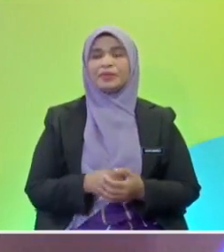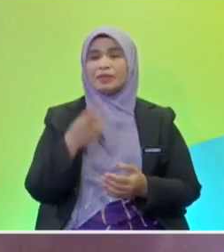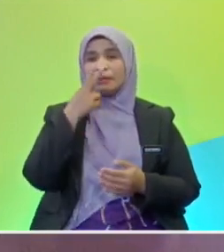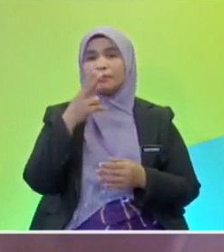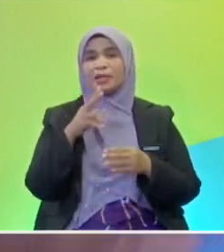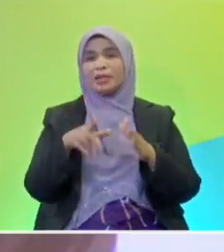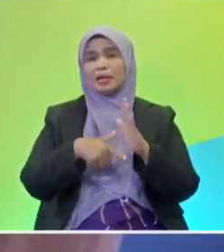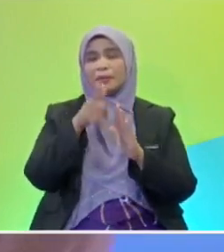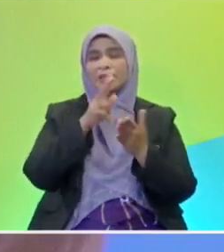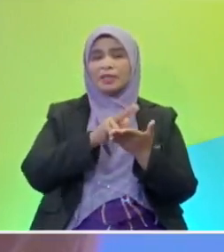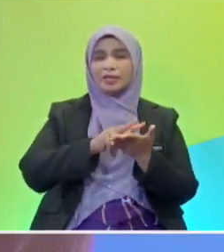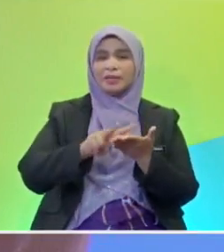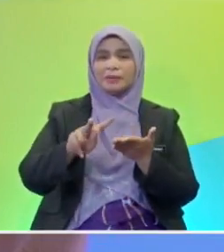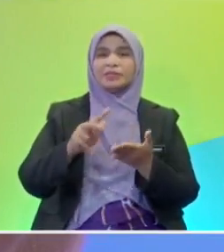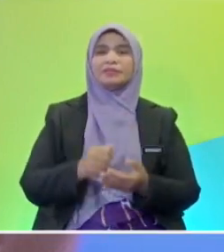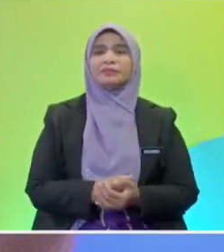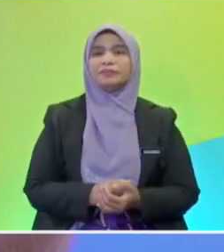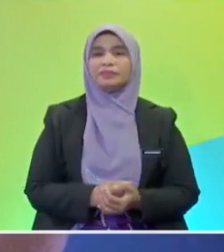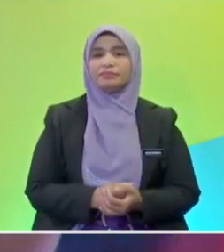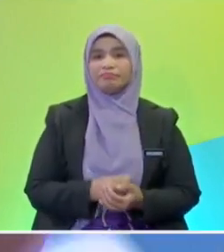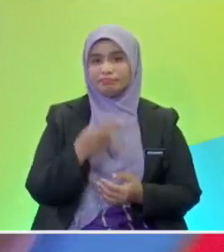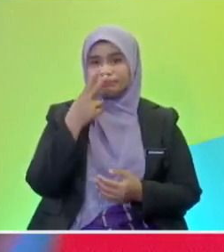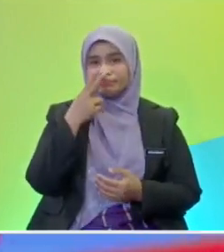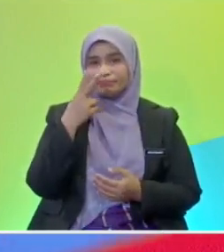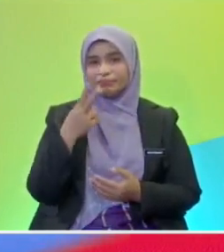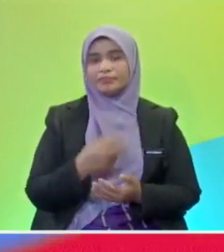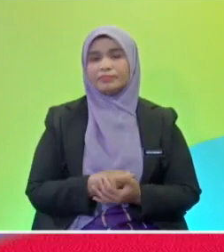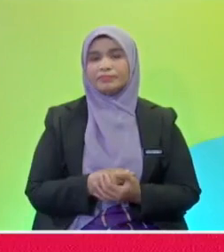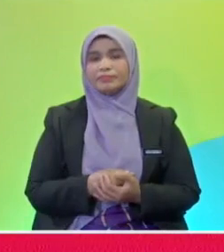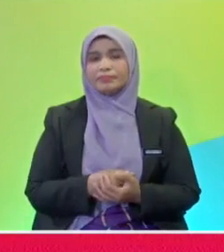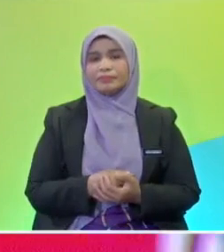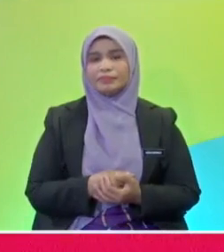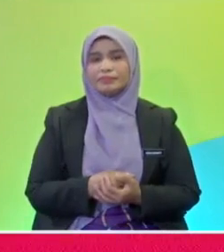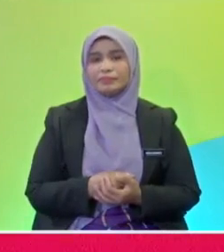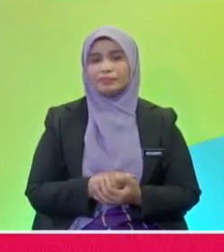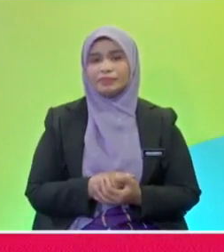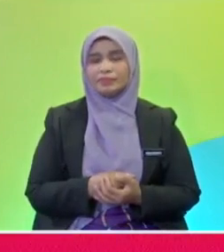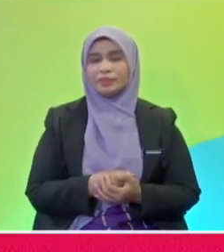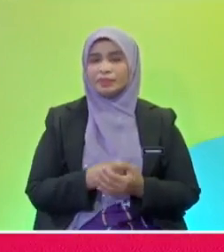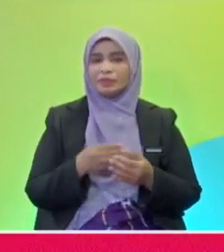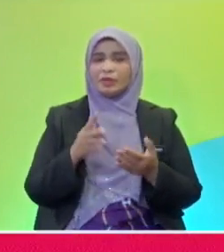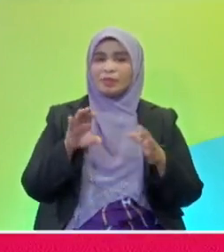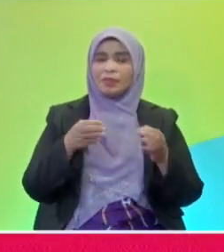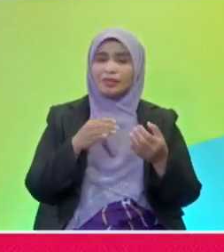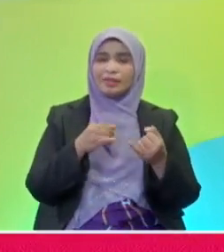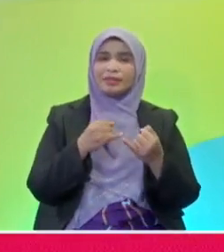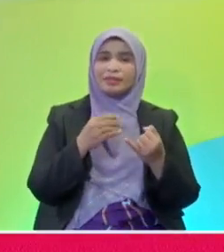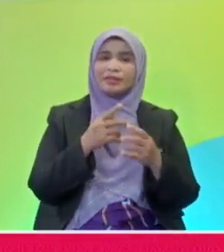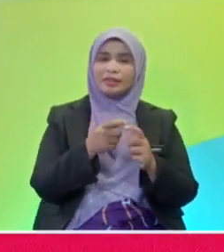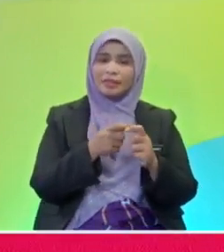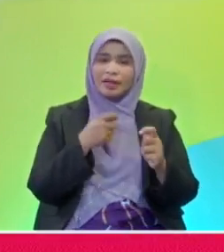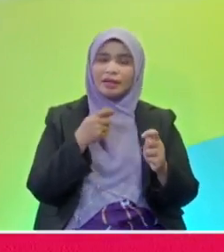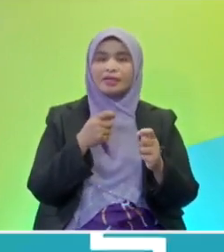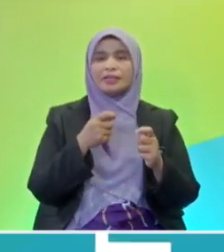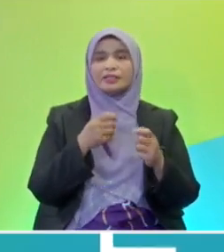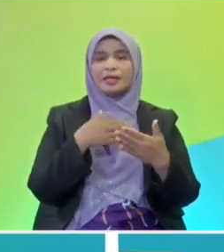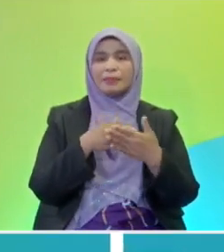atas tarik okey lepas dah tarik ni Cikgu sampai habis pergi depan dia pula ya pergi